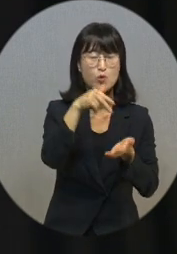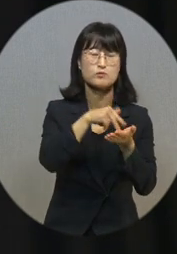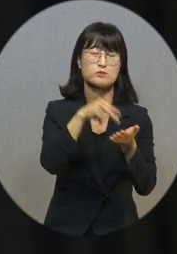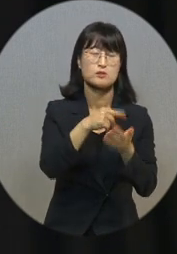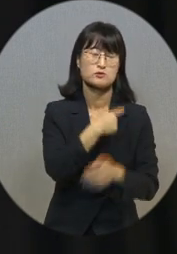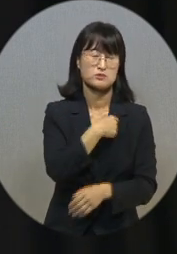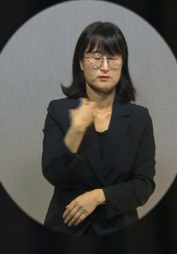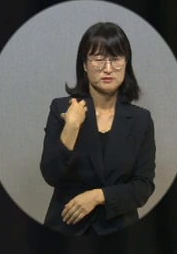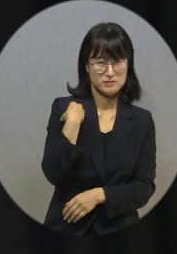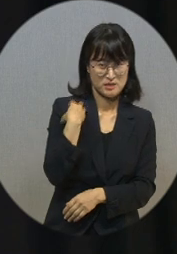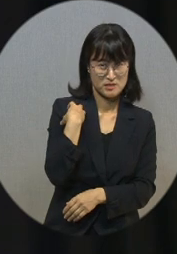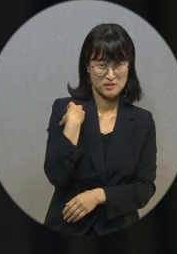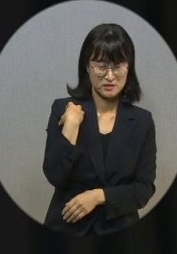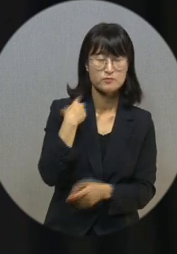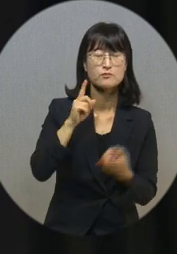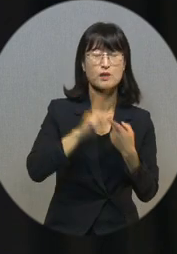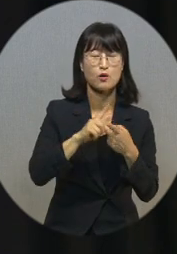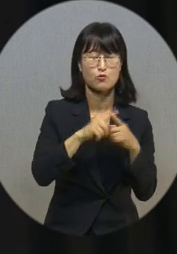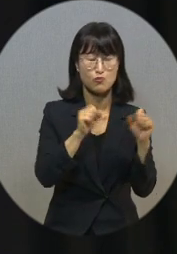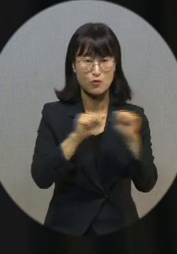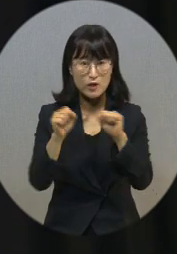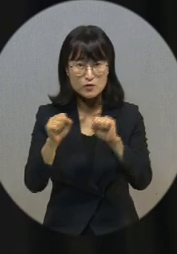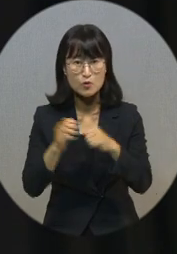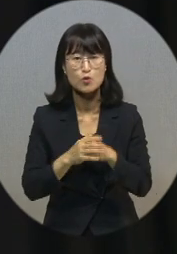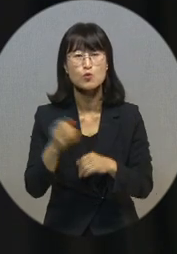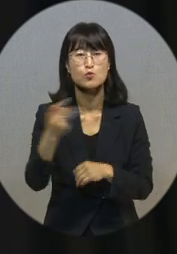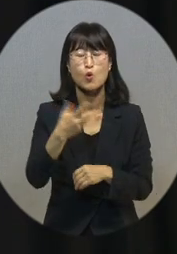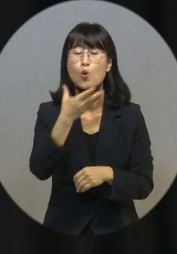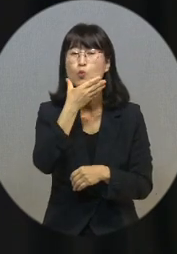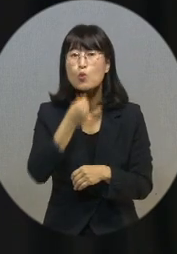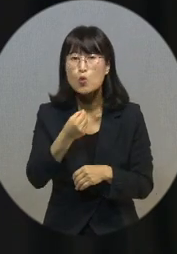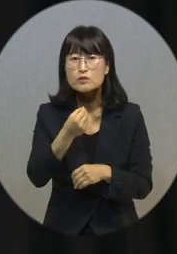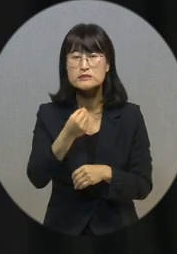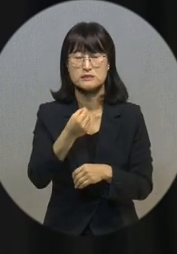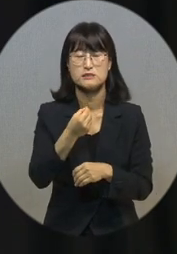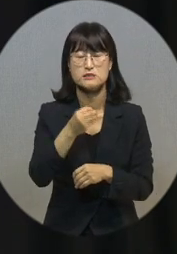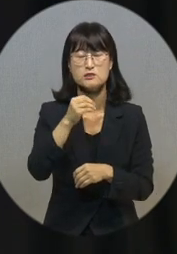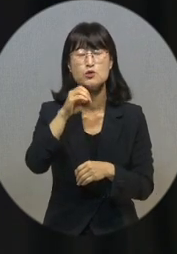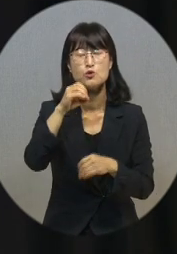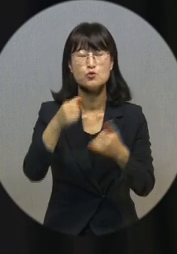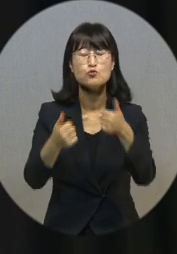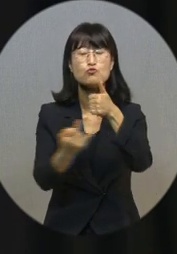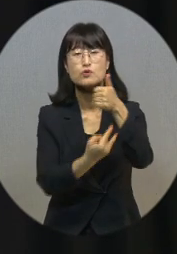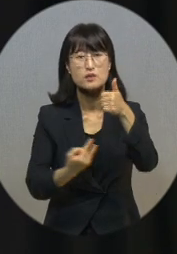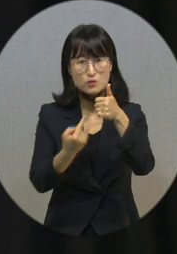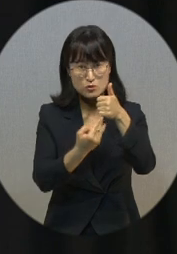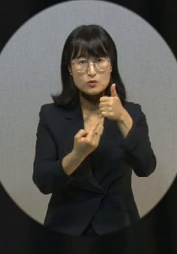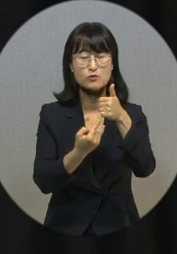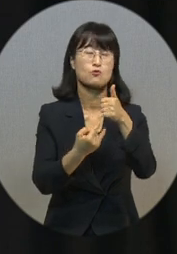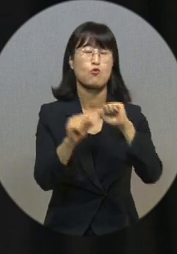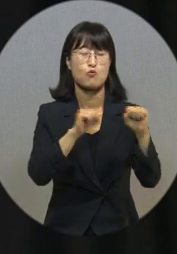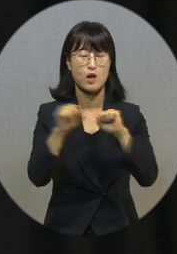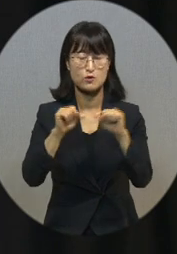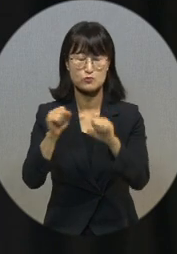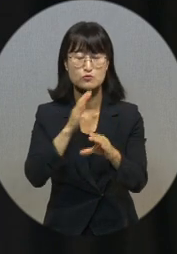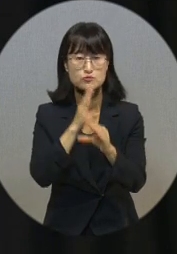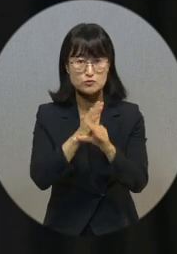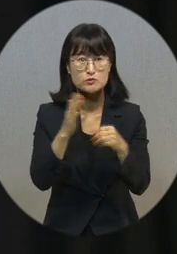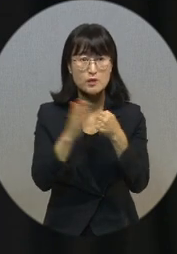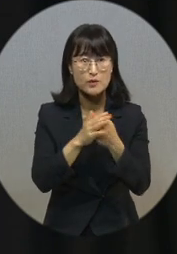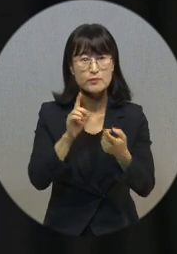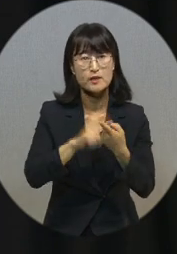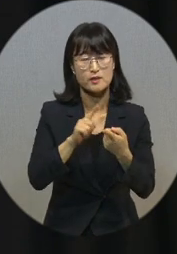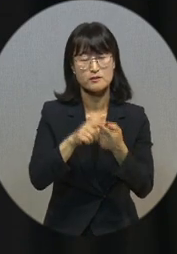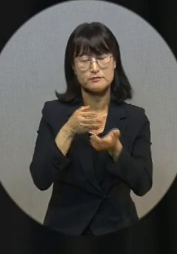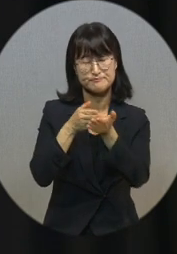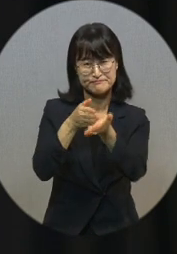부분을 또 찾아서 계속 하고 있고 또 보건복지위원회 또 네. 위원으로 활동을 하면서도 그런 부분에 대한 발언을 하고 또